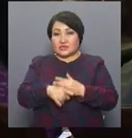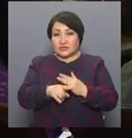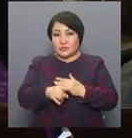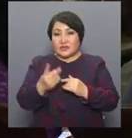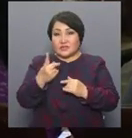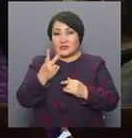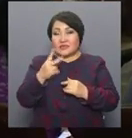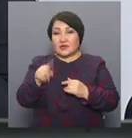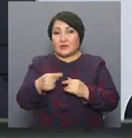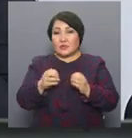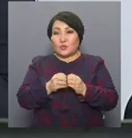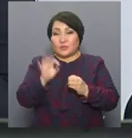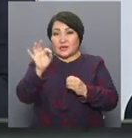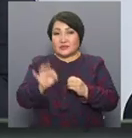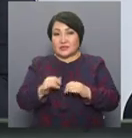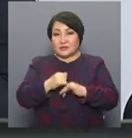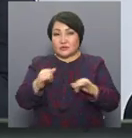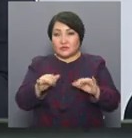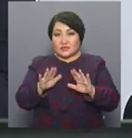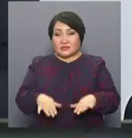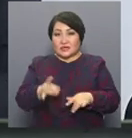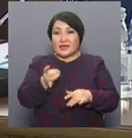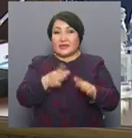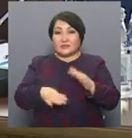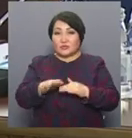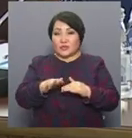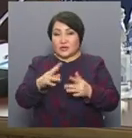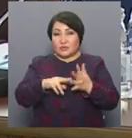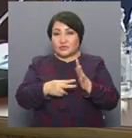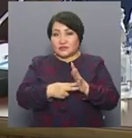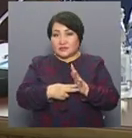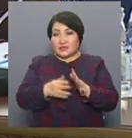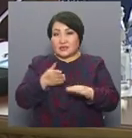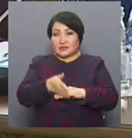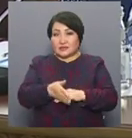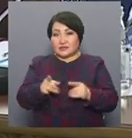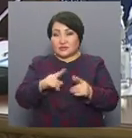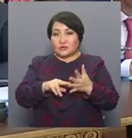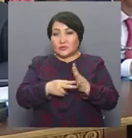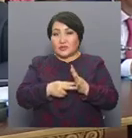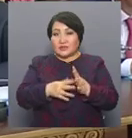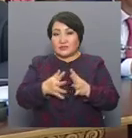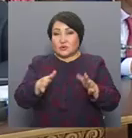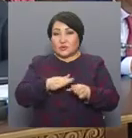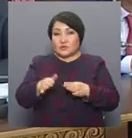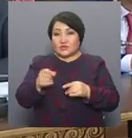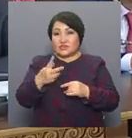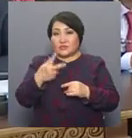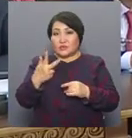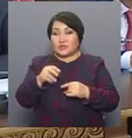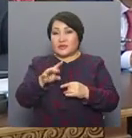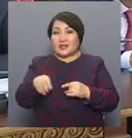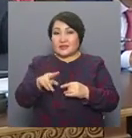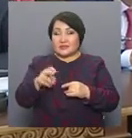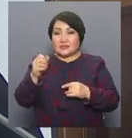2,6% артуы, жергілікті және республикалық бюджеттің кіріс жөніндегі жоспарының асыра орындалуы және 123 миллиард теңгенің